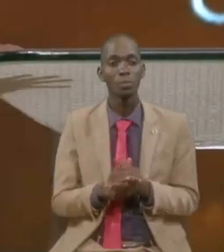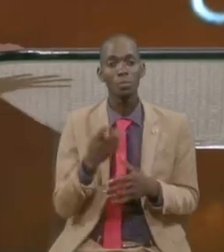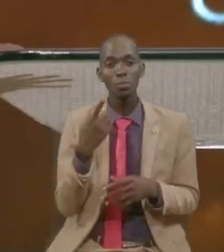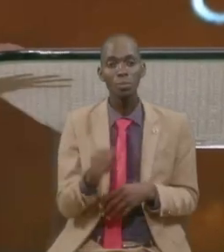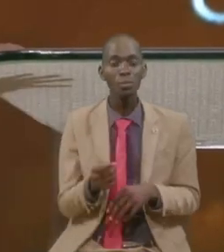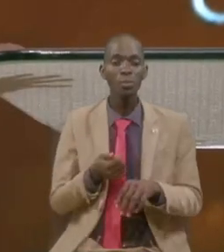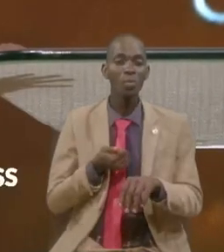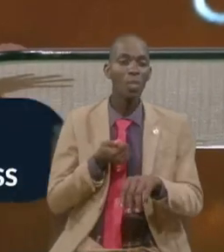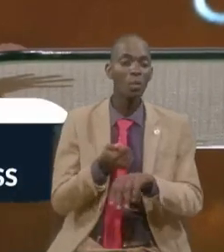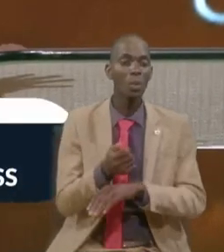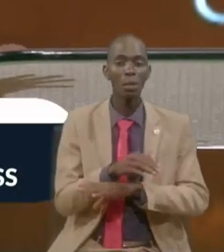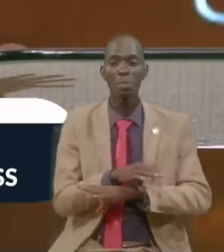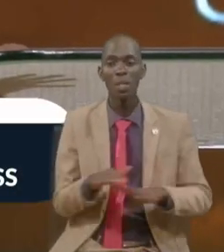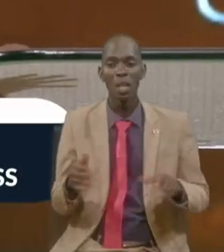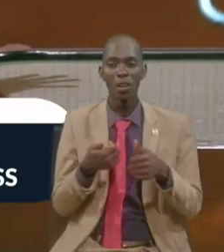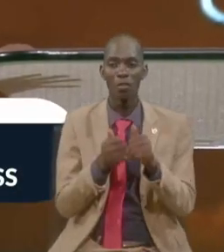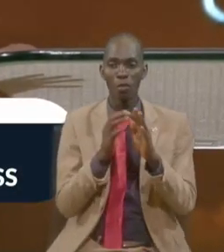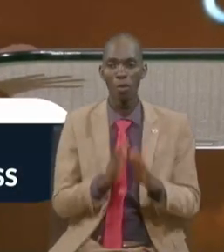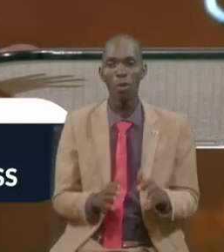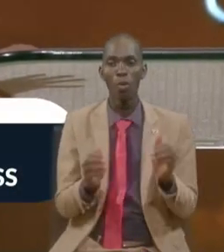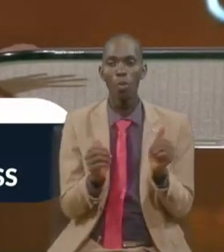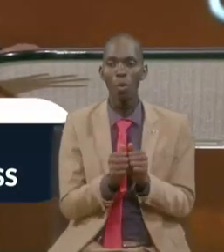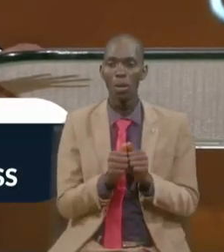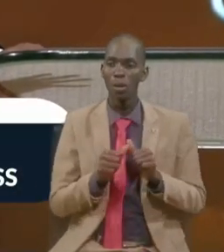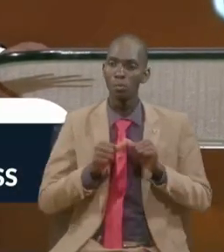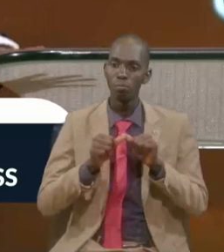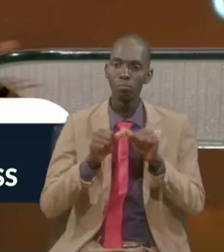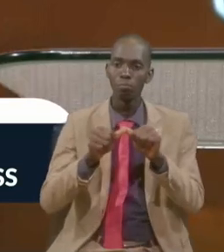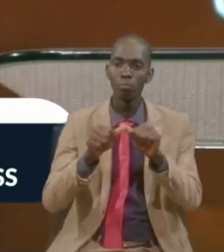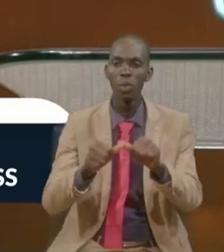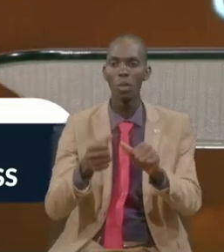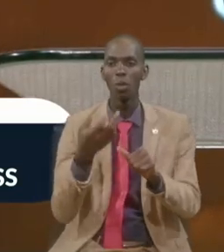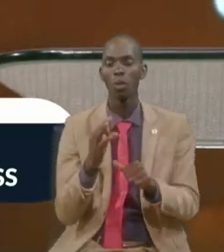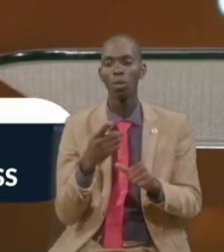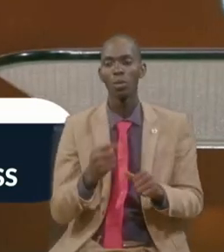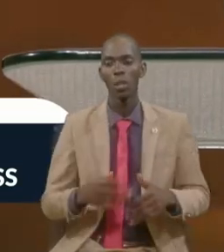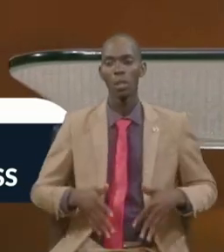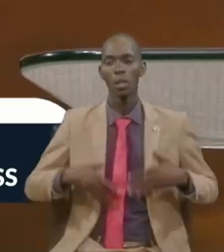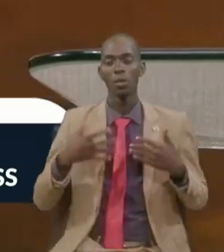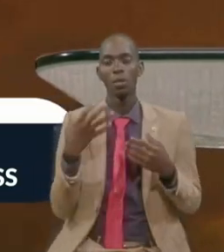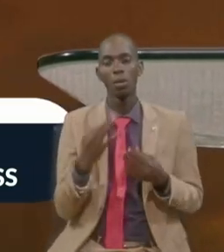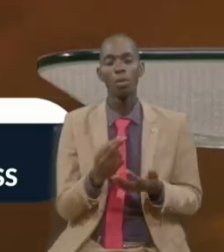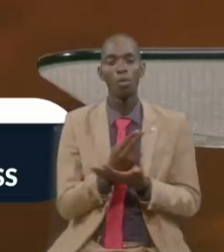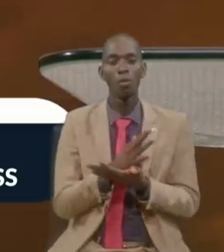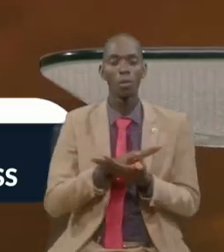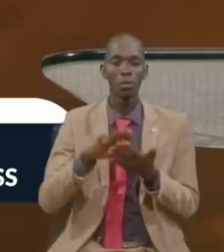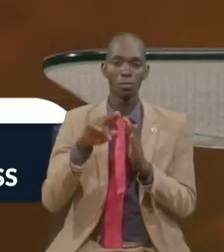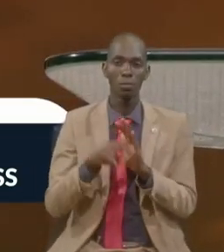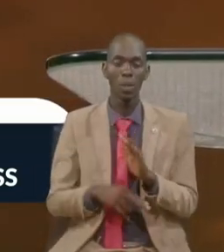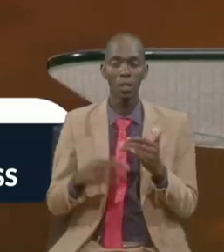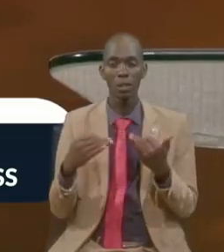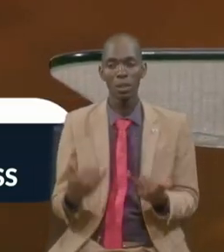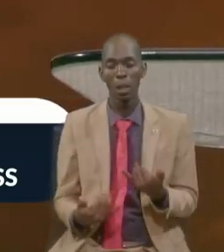Numéro 3, les disciples irrépréhensibles avec la persévérance de la vie de